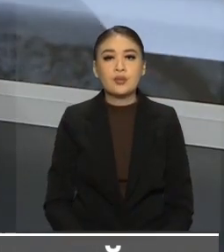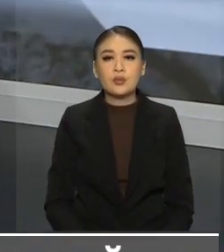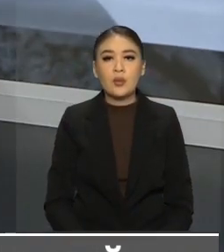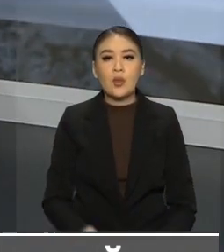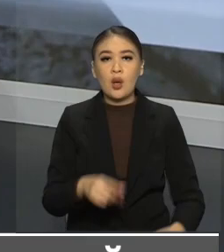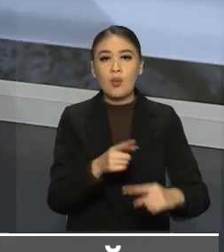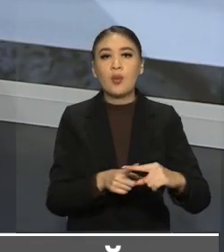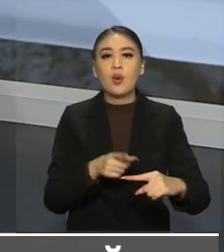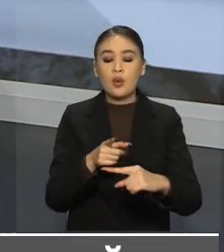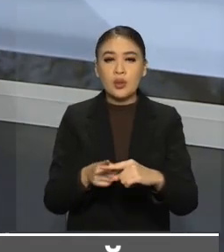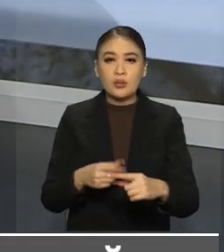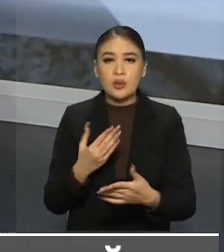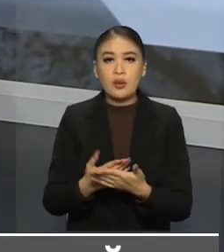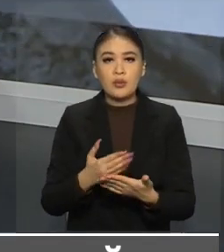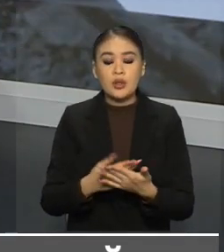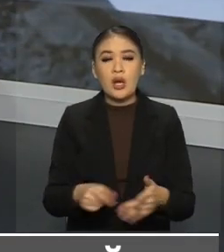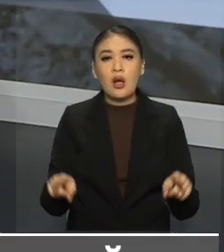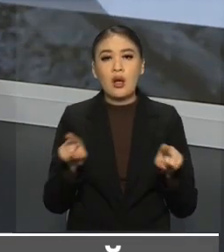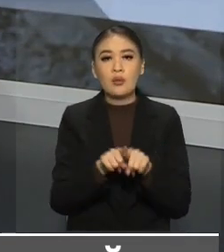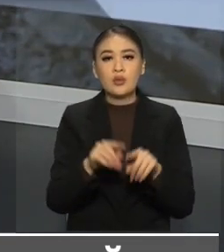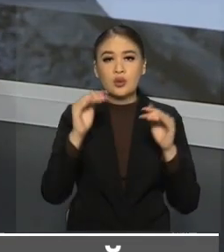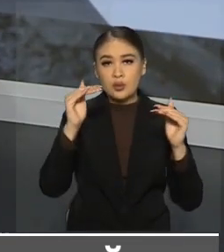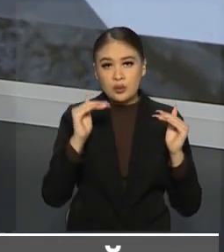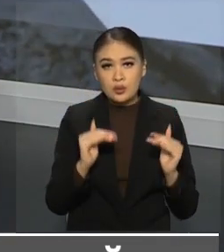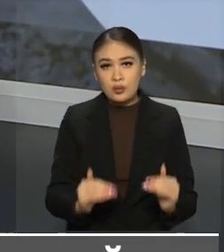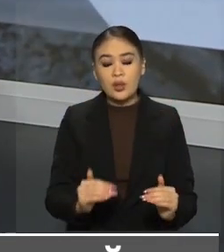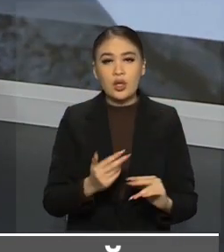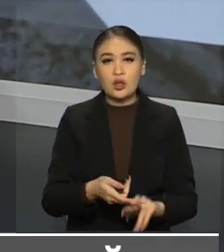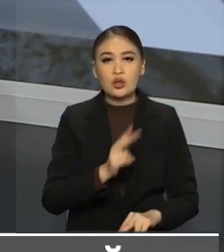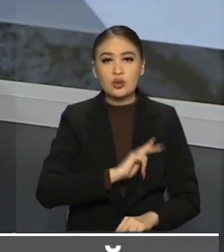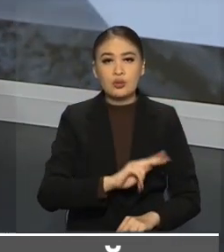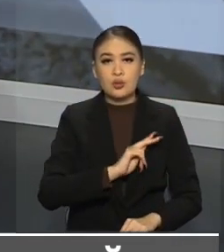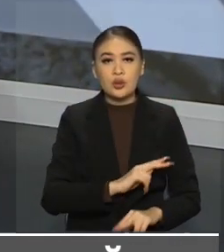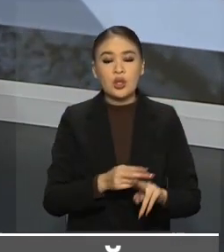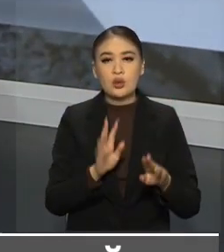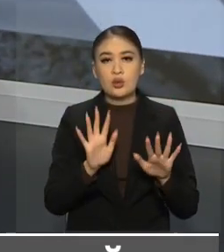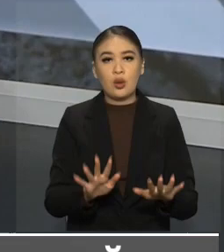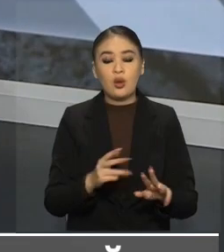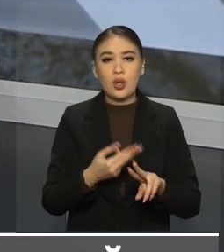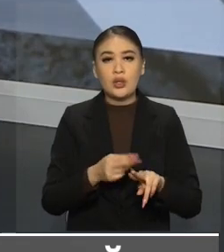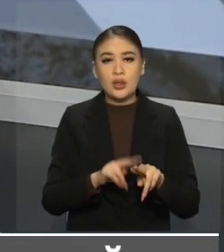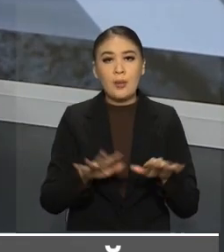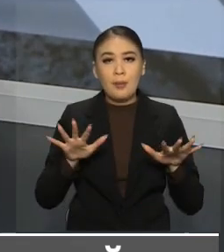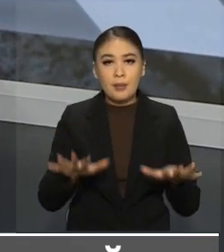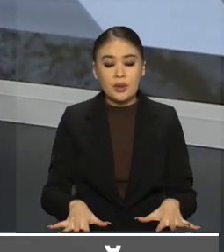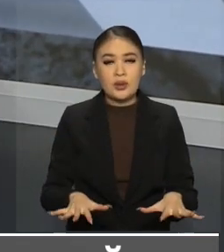бөлім инженерлері, сондай төменгі деңгейдегі жұмыскерлер ғана. Осындағы